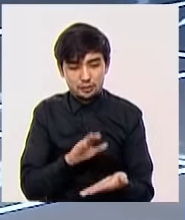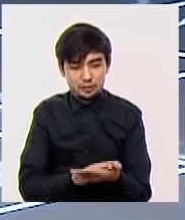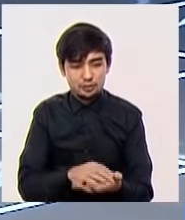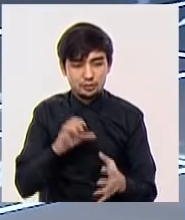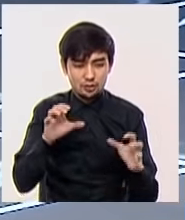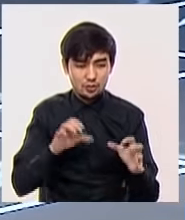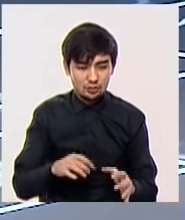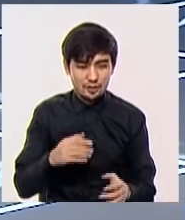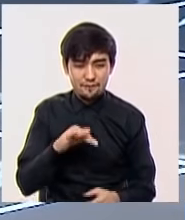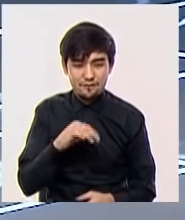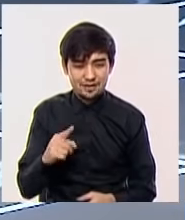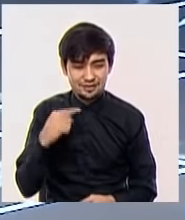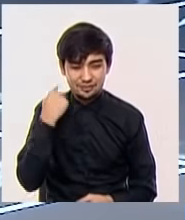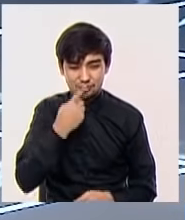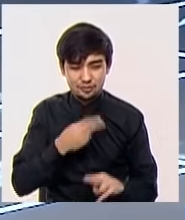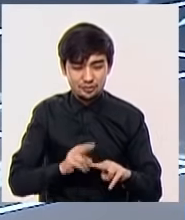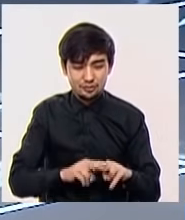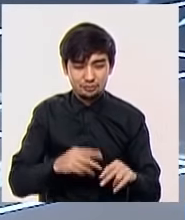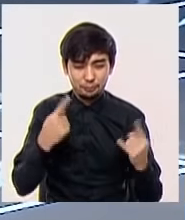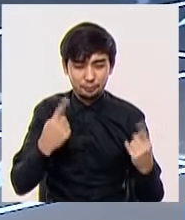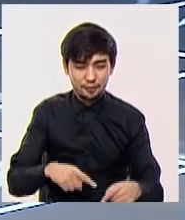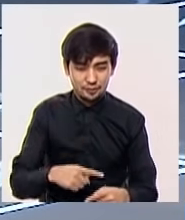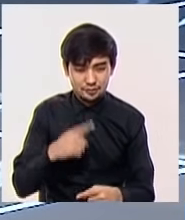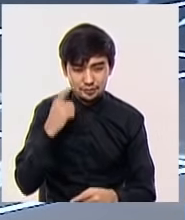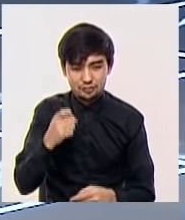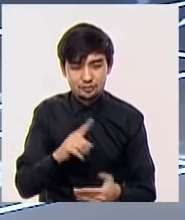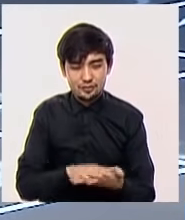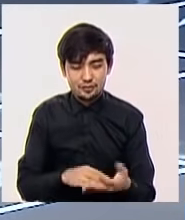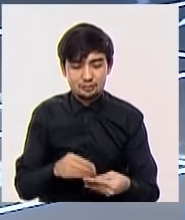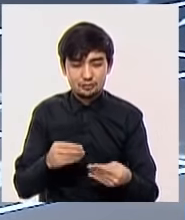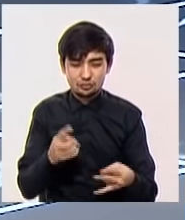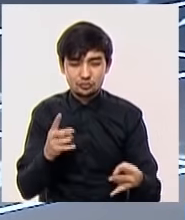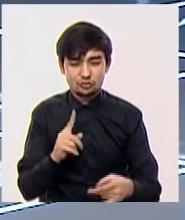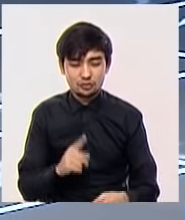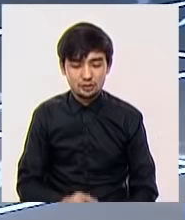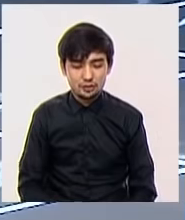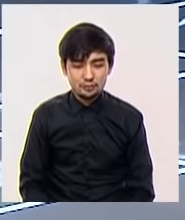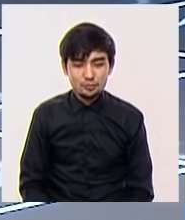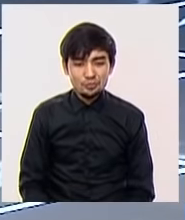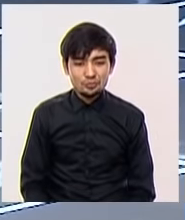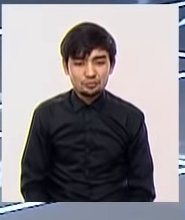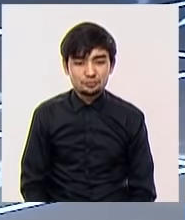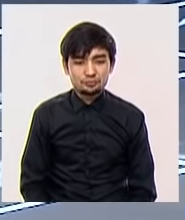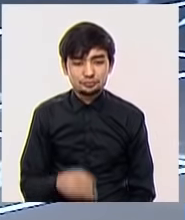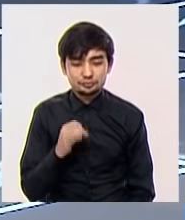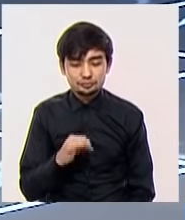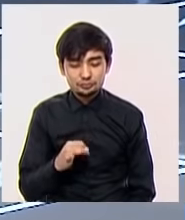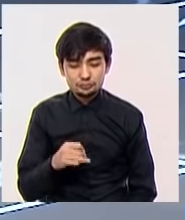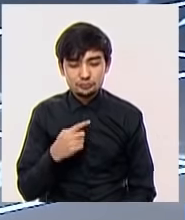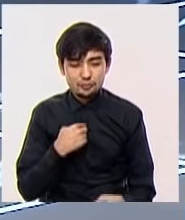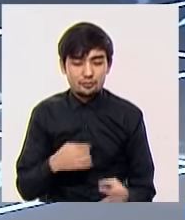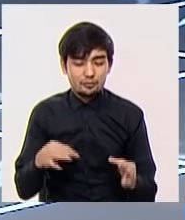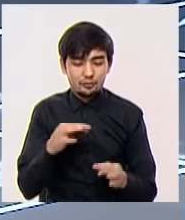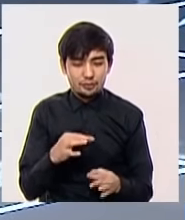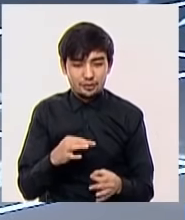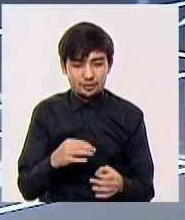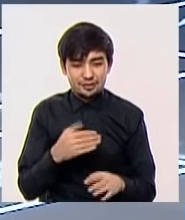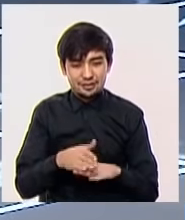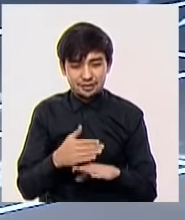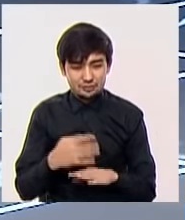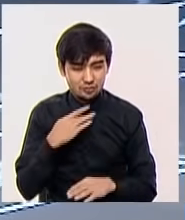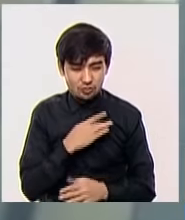физлиц проблема в том что у нас невероятно критическая ситуация связанная закредитованность населения